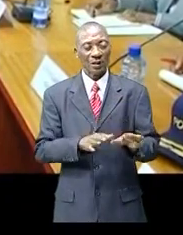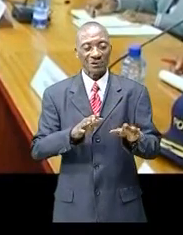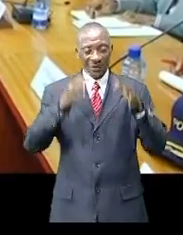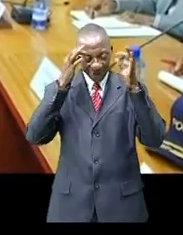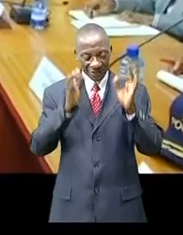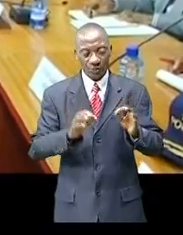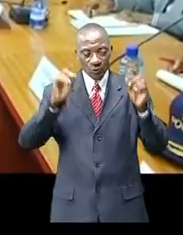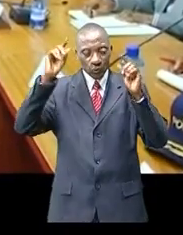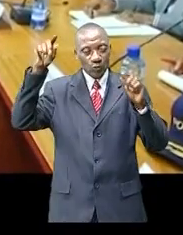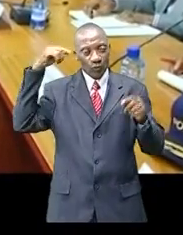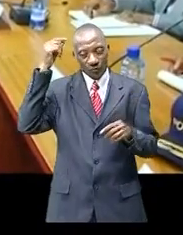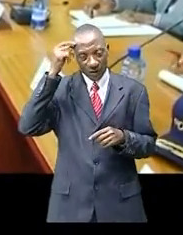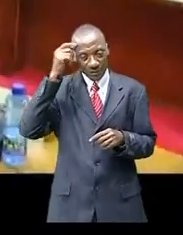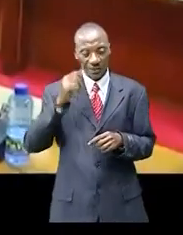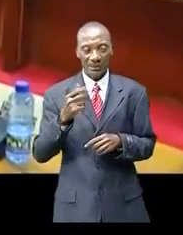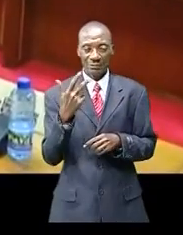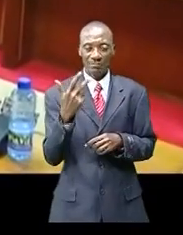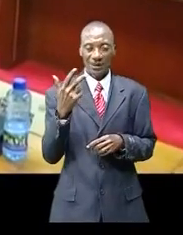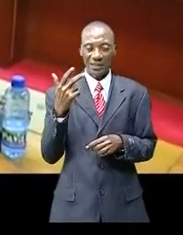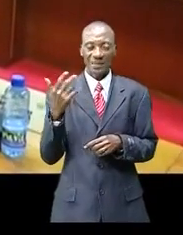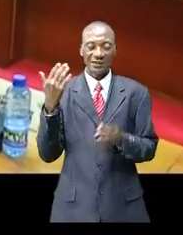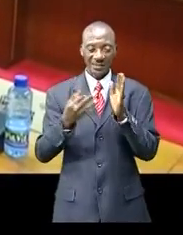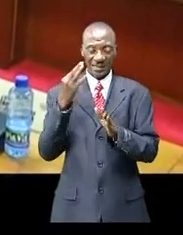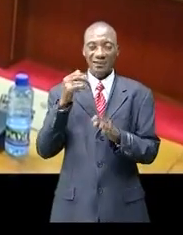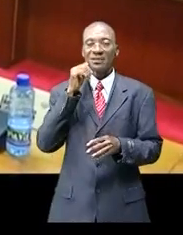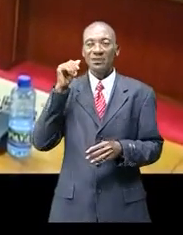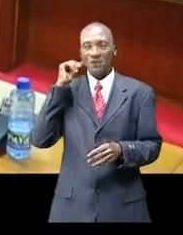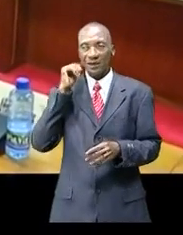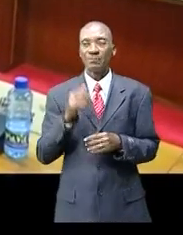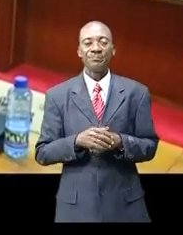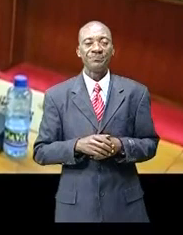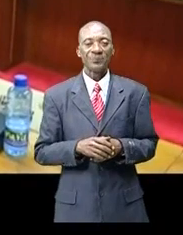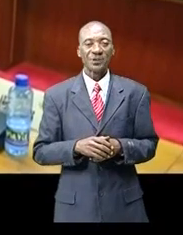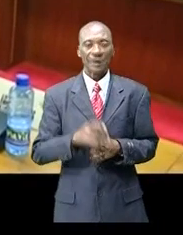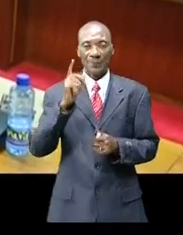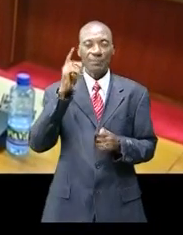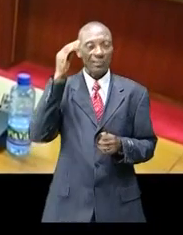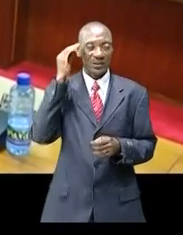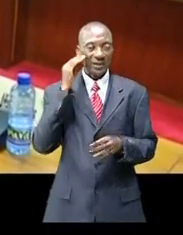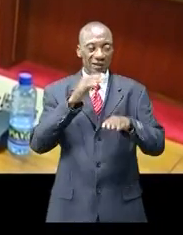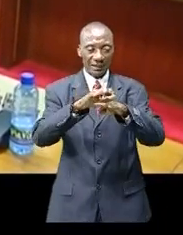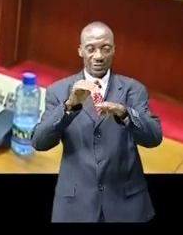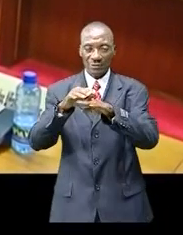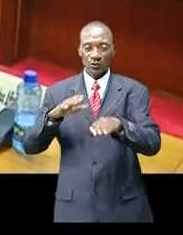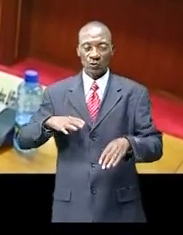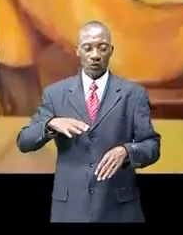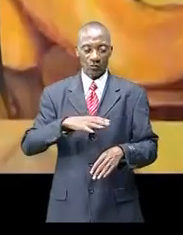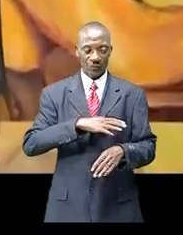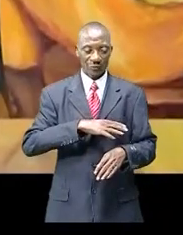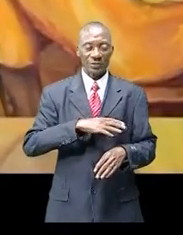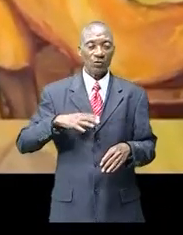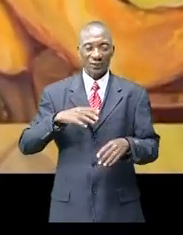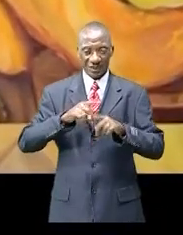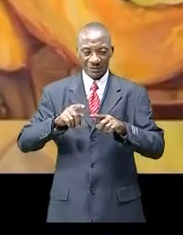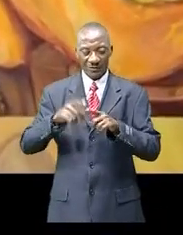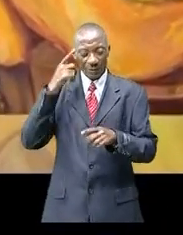du gouvernement. Le mercredi 13 janvier 2021, le chef du gouvernement convoque le comité multisectoriel de riposte